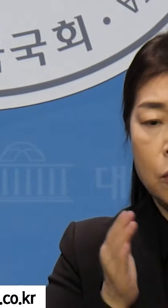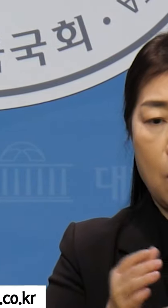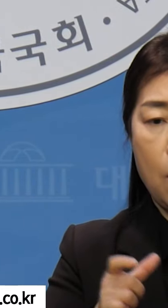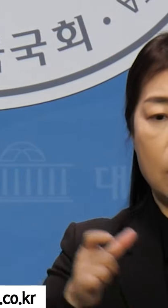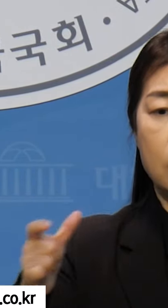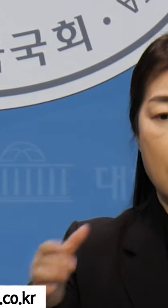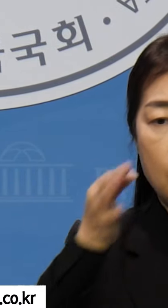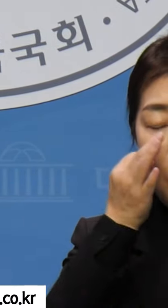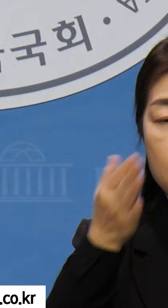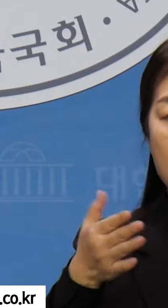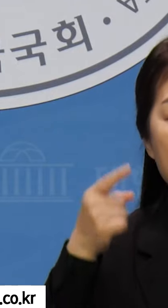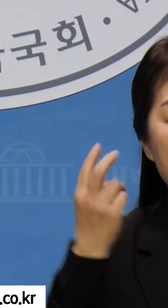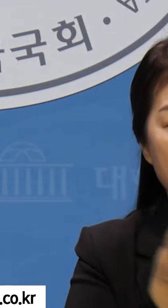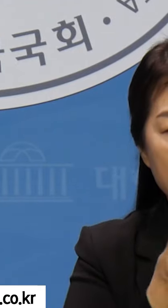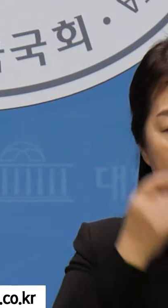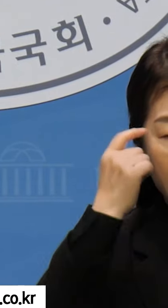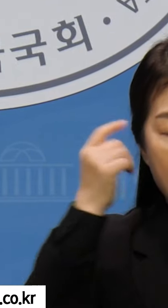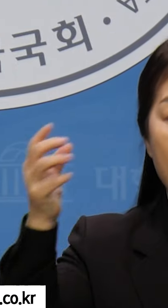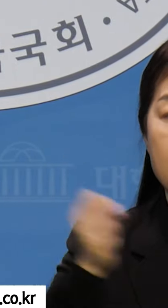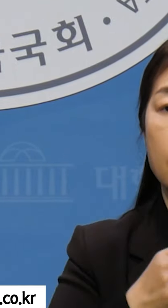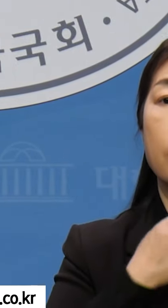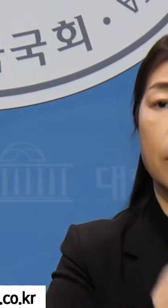보여주는 길이라 생각했습니다.